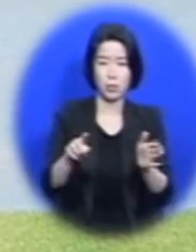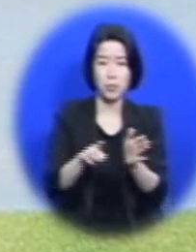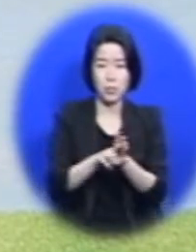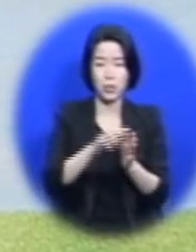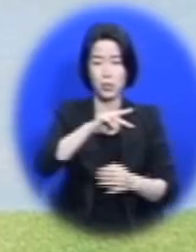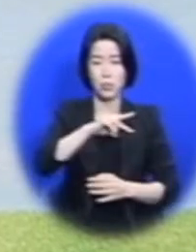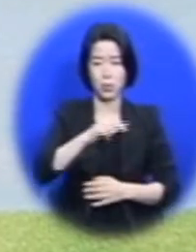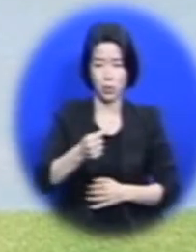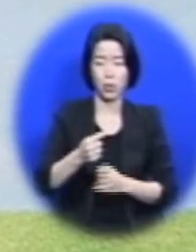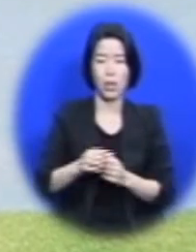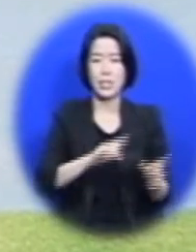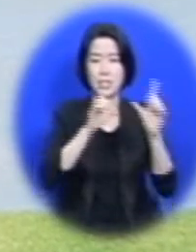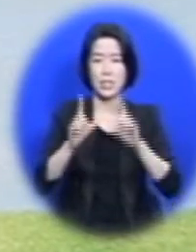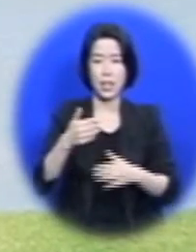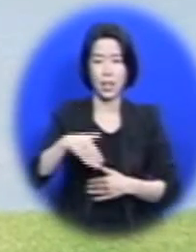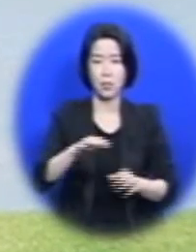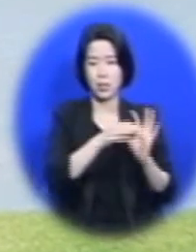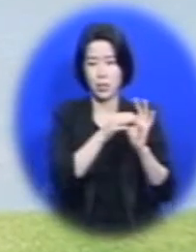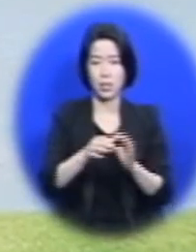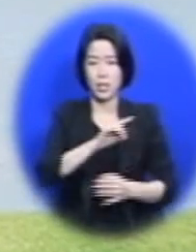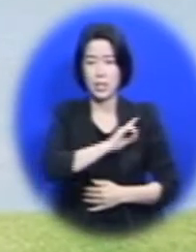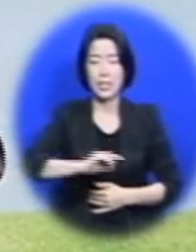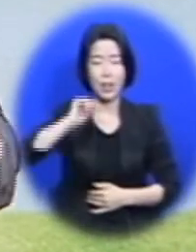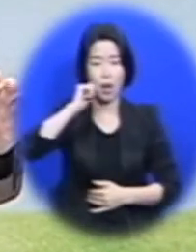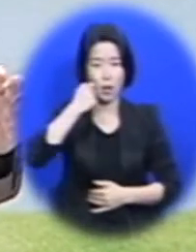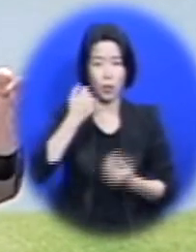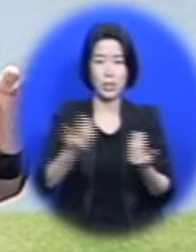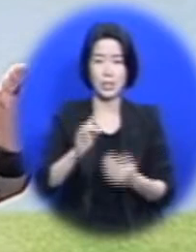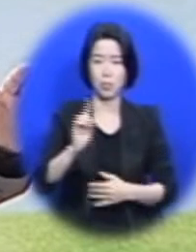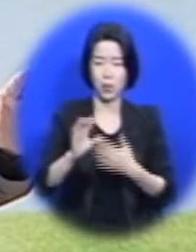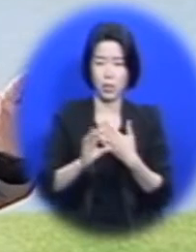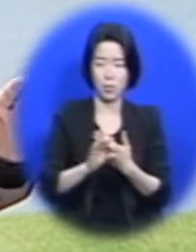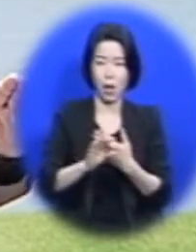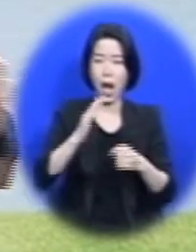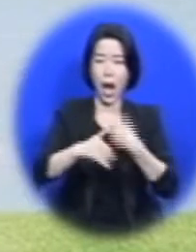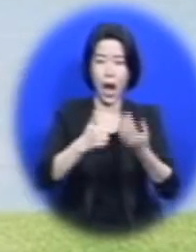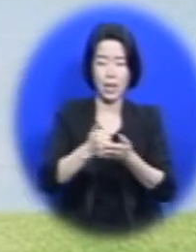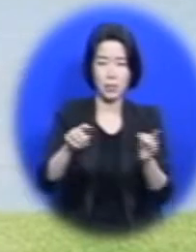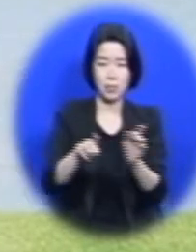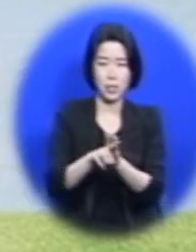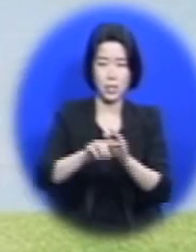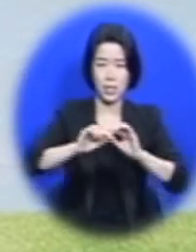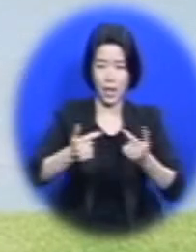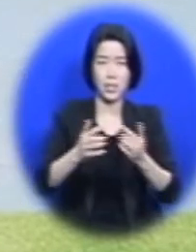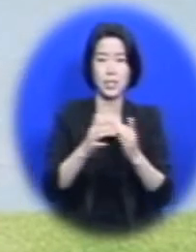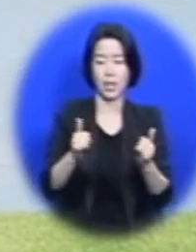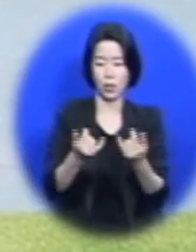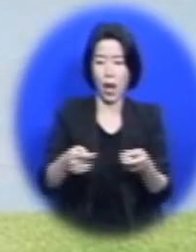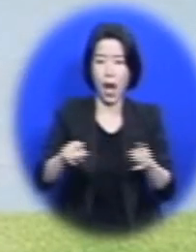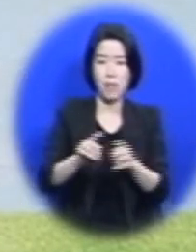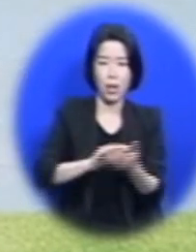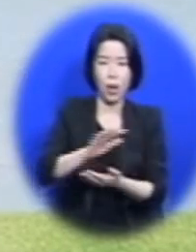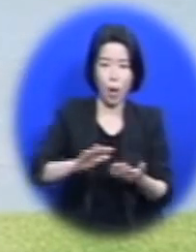믿으면서 살아가면서 제일 어려운 일이 있다고 한다면 하나님을 믿지 않는 사람들과 같이 어울려 살아가는 것일